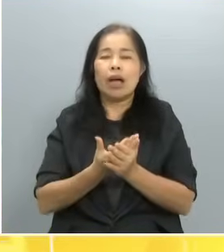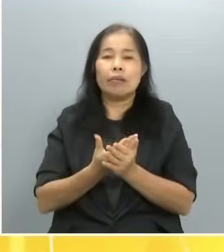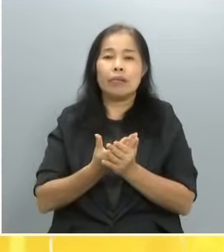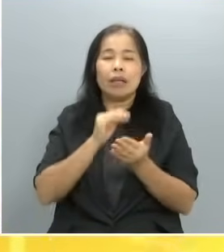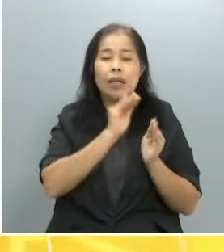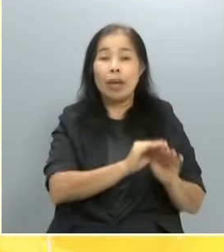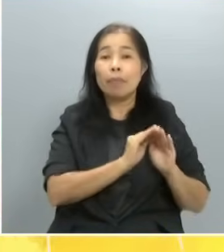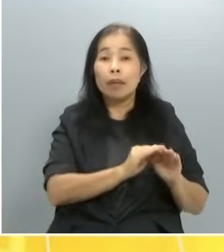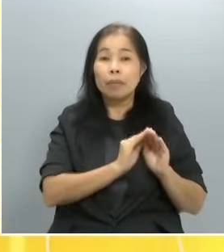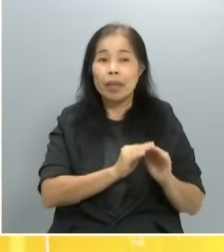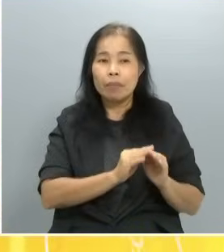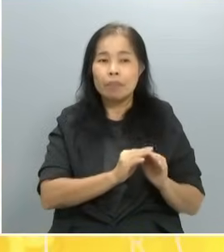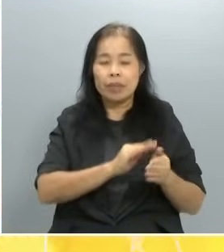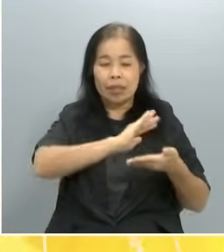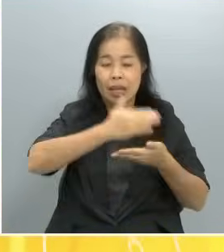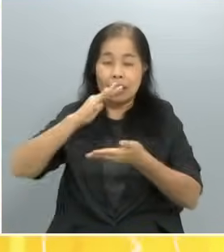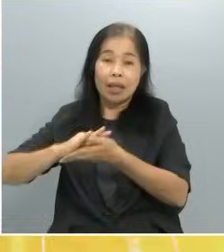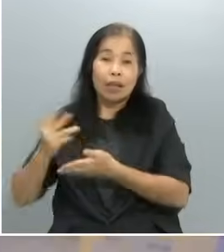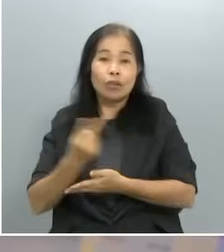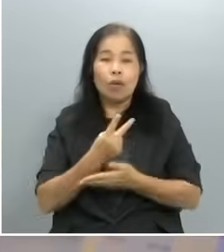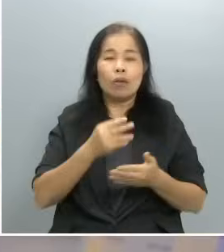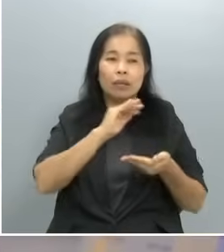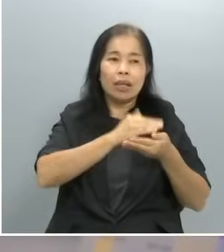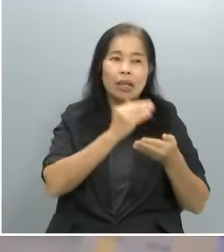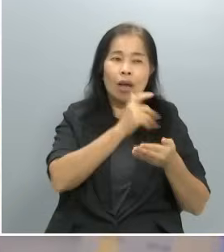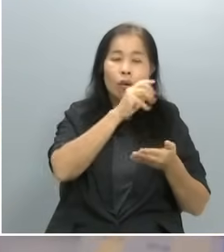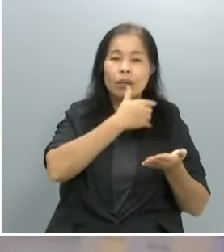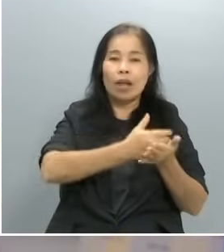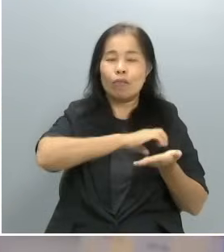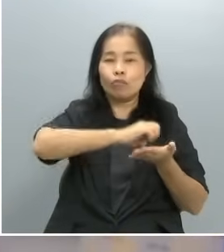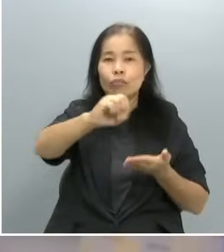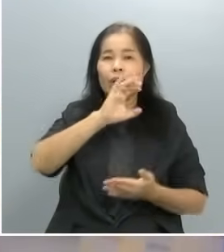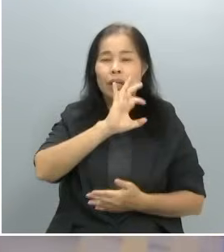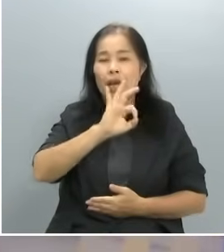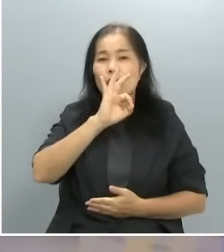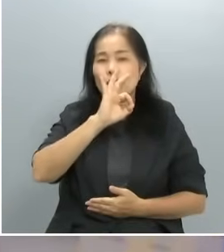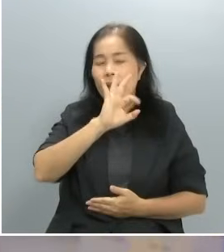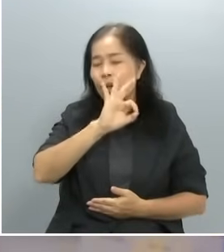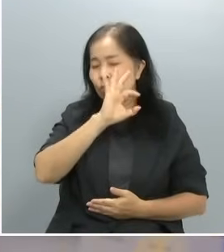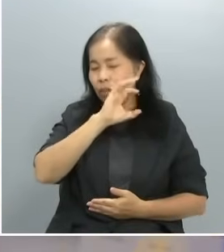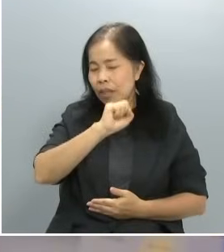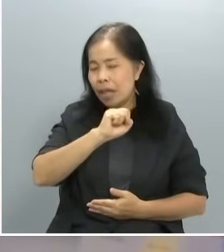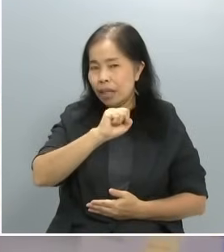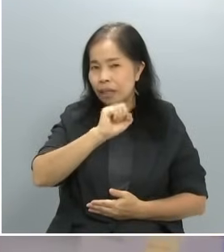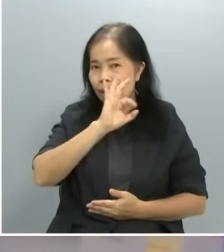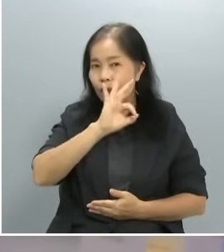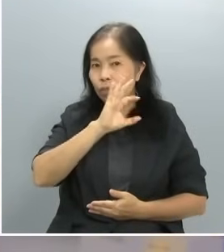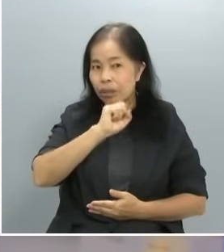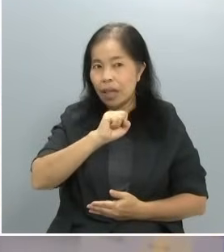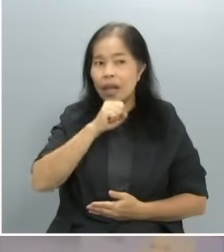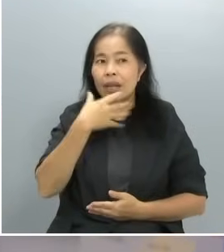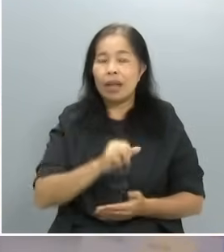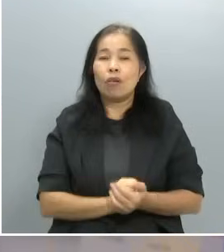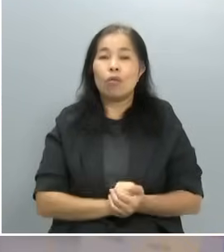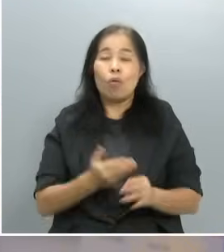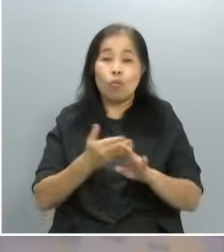ออกไป2บัญชีออมสินโดนโอนออกไป 99แสนบาทเก้าแสนเป็นช่วงเวลาก่อน